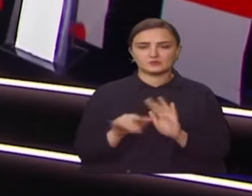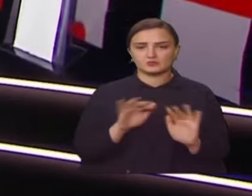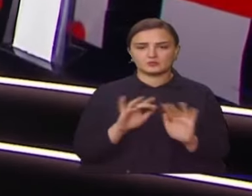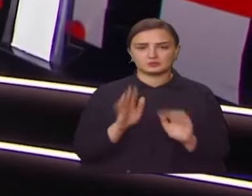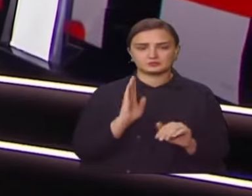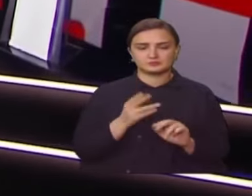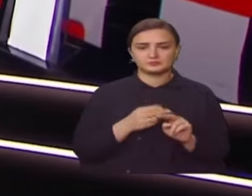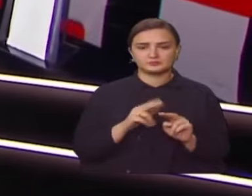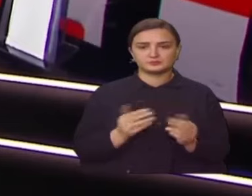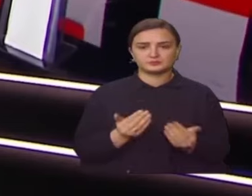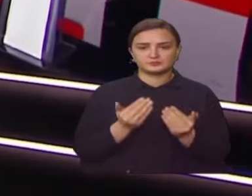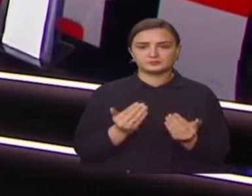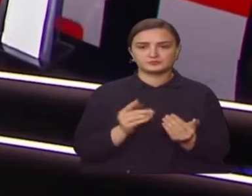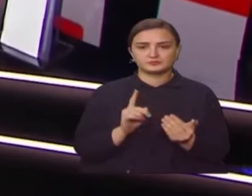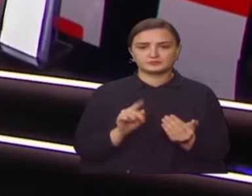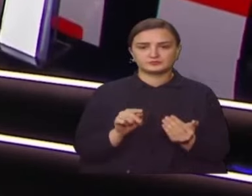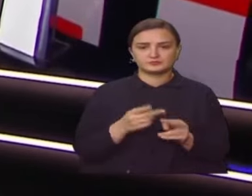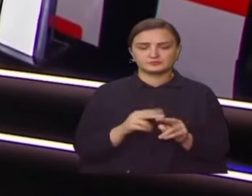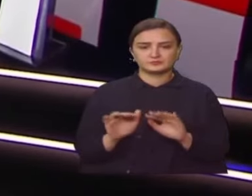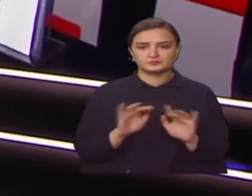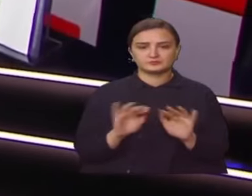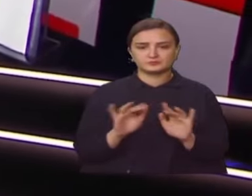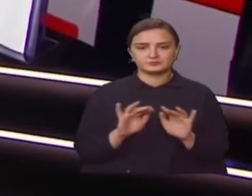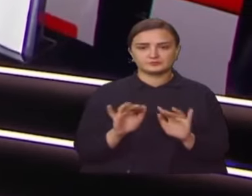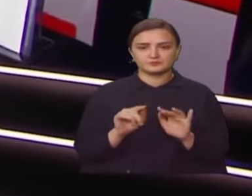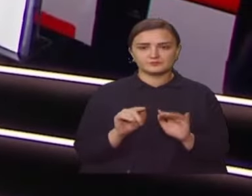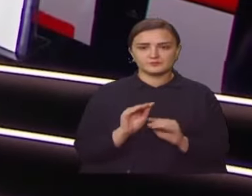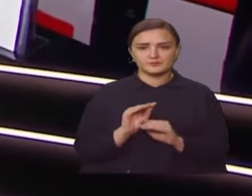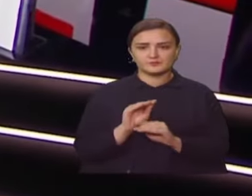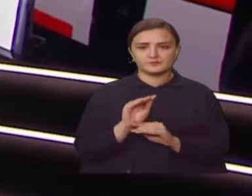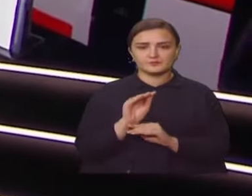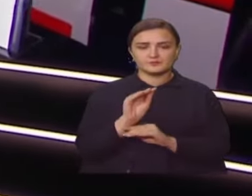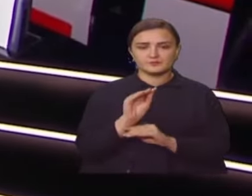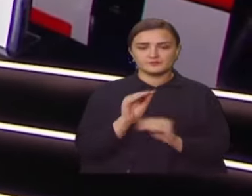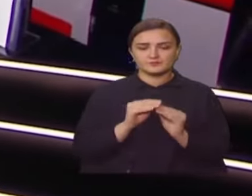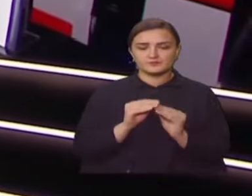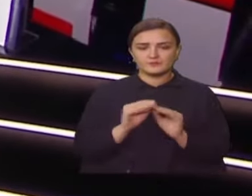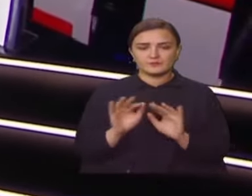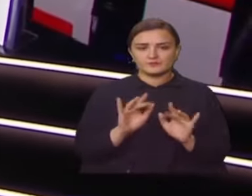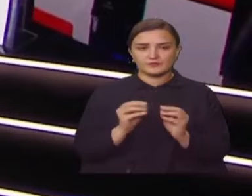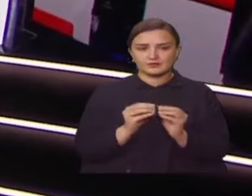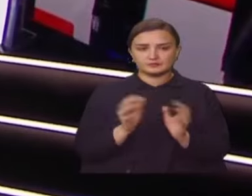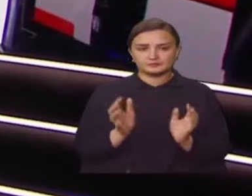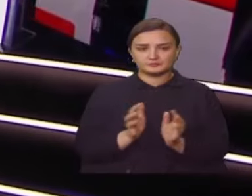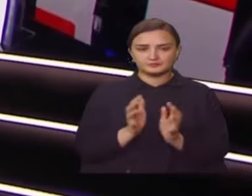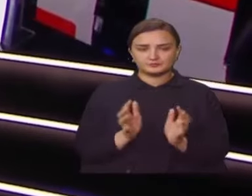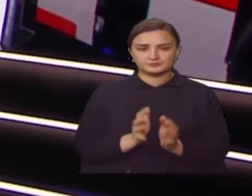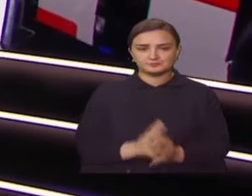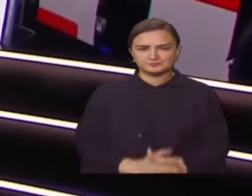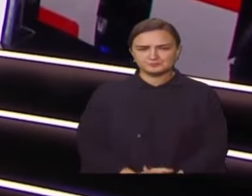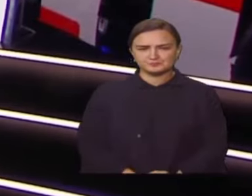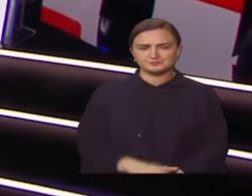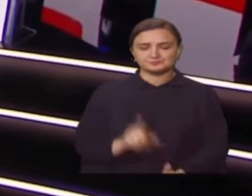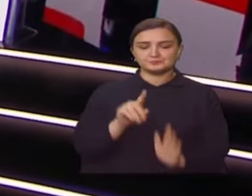აპირებთ იმისთვის, რომ ეს პროცესი, ანუ ზრდის პროცესი შევინარჩუნოთ, ანუ აღალი ზრდის პროცესი შევინარჩუნოთ,